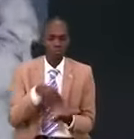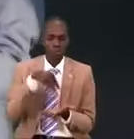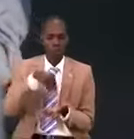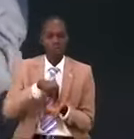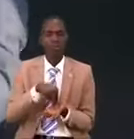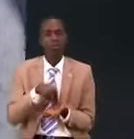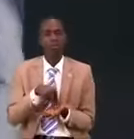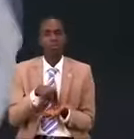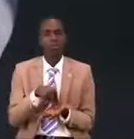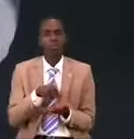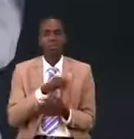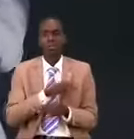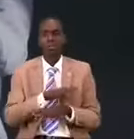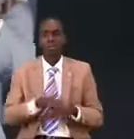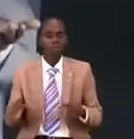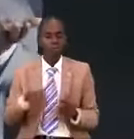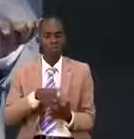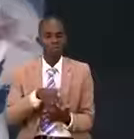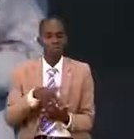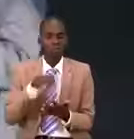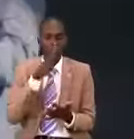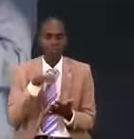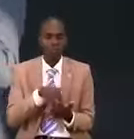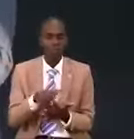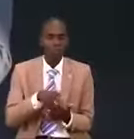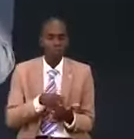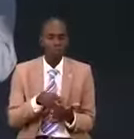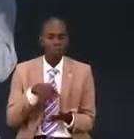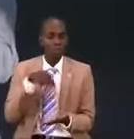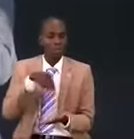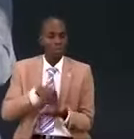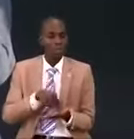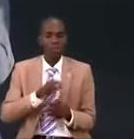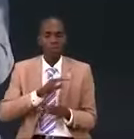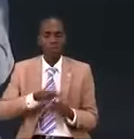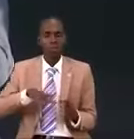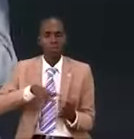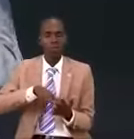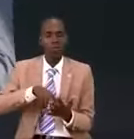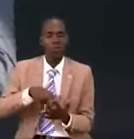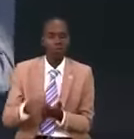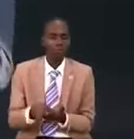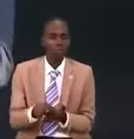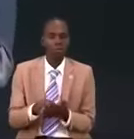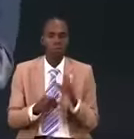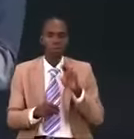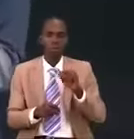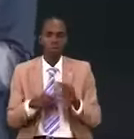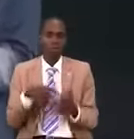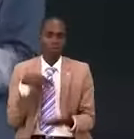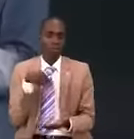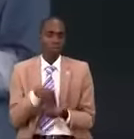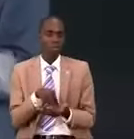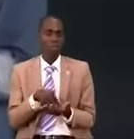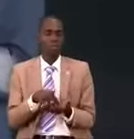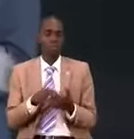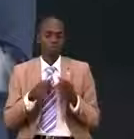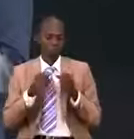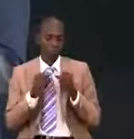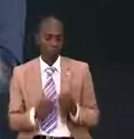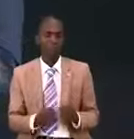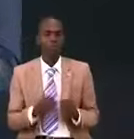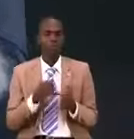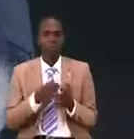effondrez pas tenez donc faire ayez à vos reins la vérité